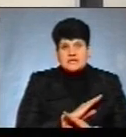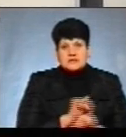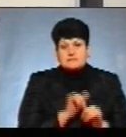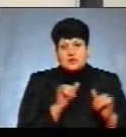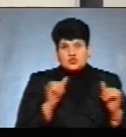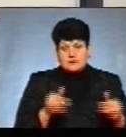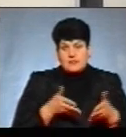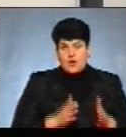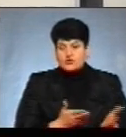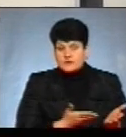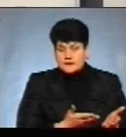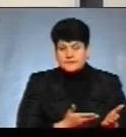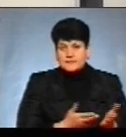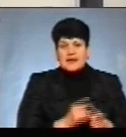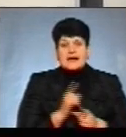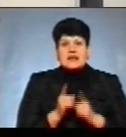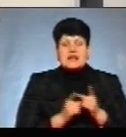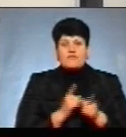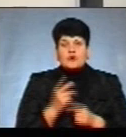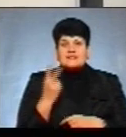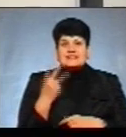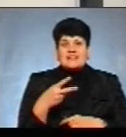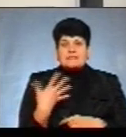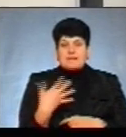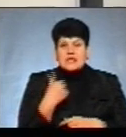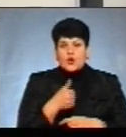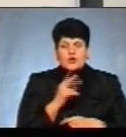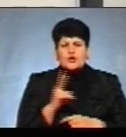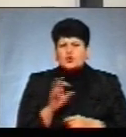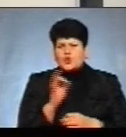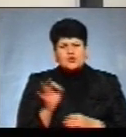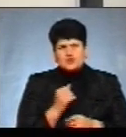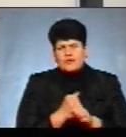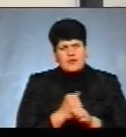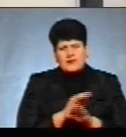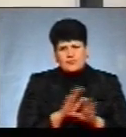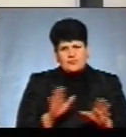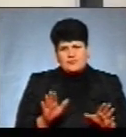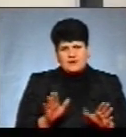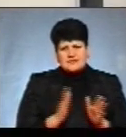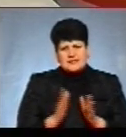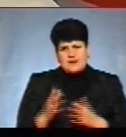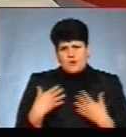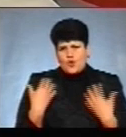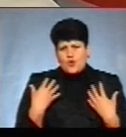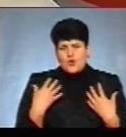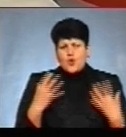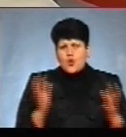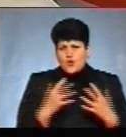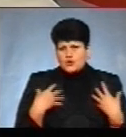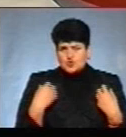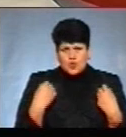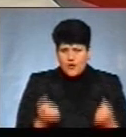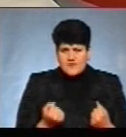смертність перевищує народжуваність. Реформа за 25 років реально ніхто нічого не зробив щодо реформи саме системи охорони